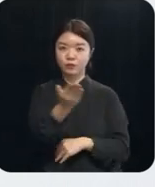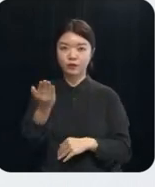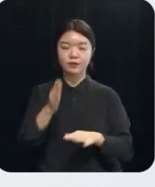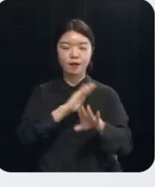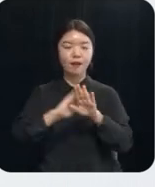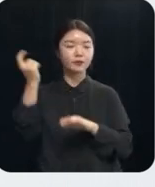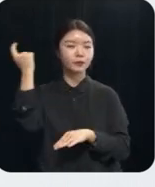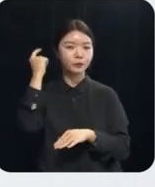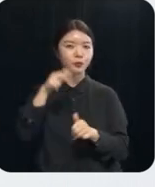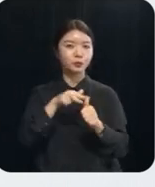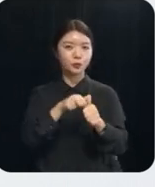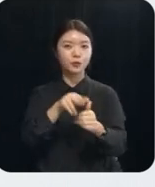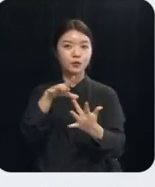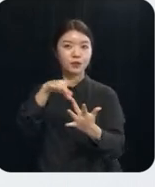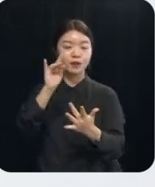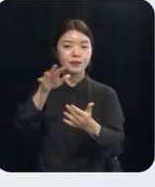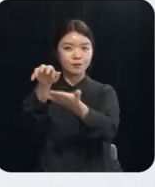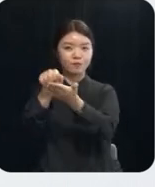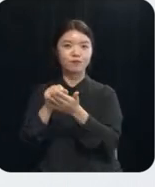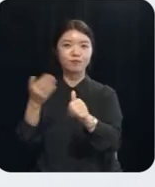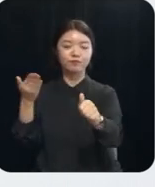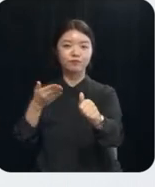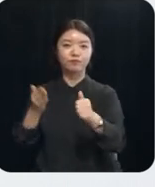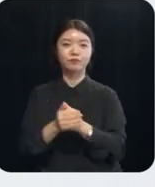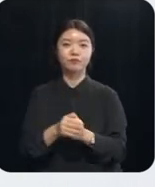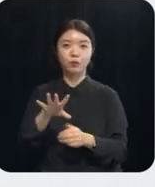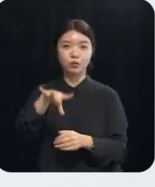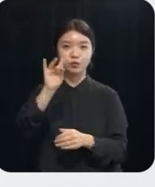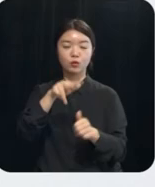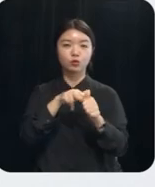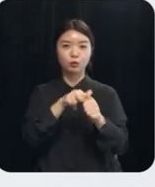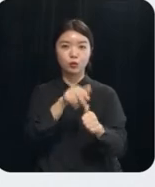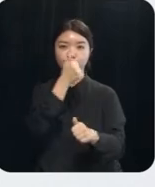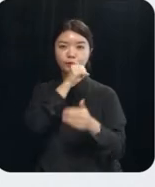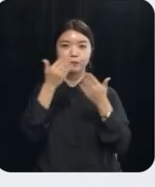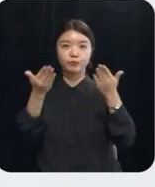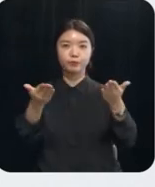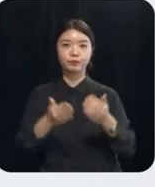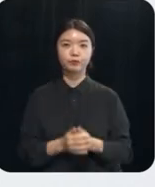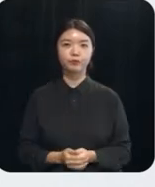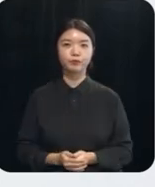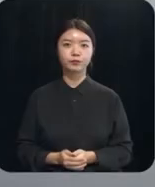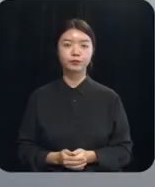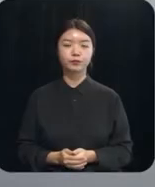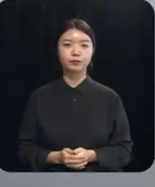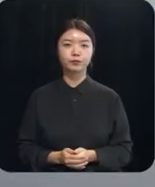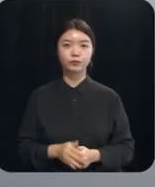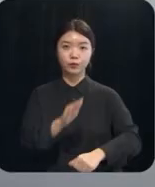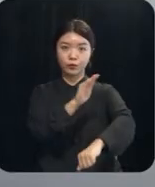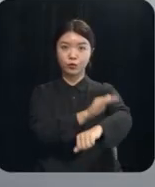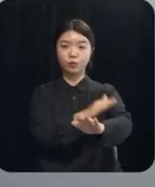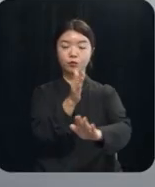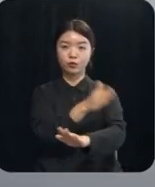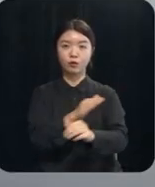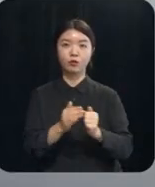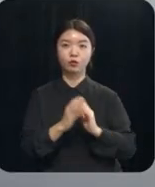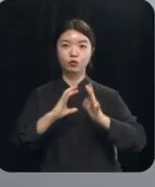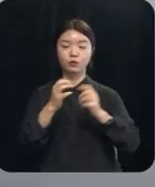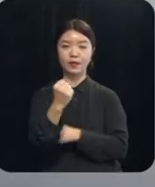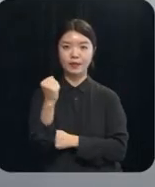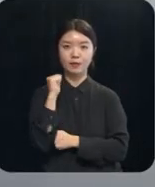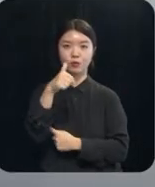후보 선택에 참고 바라겠습니다. 먼저 후보를 소개하도록 하겠습니다. 제 왼쪽부터 하겠습니다.